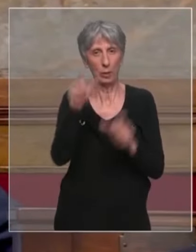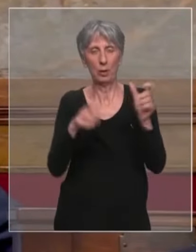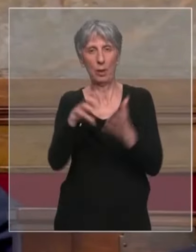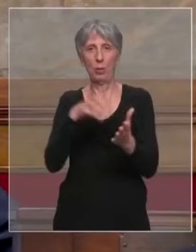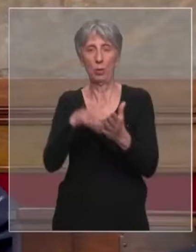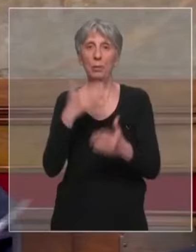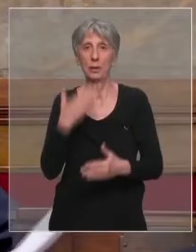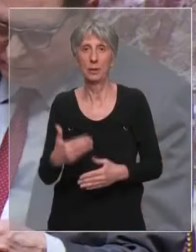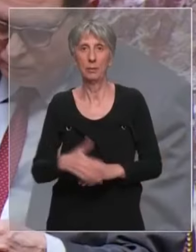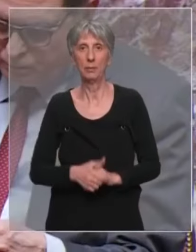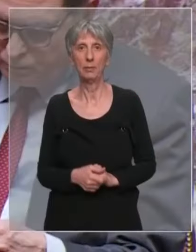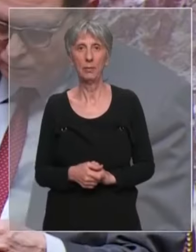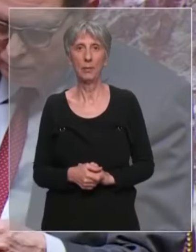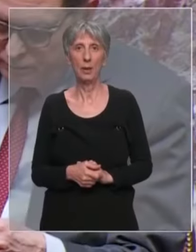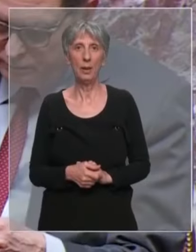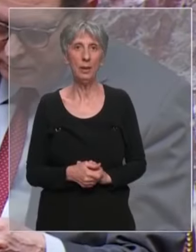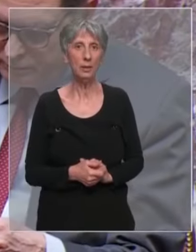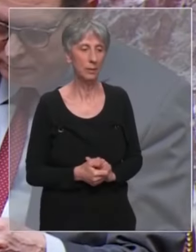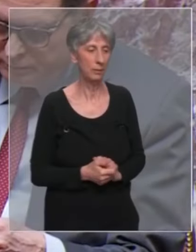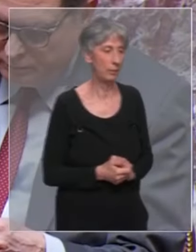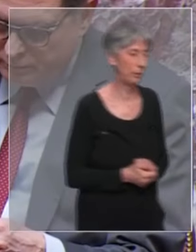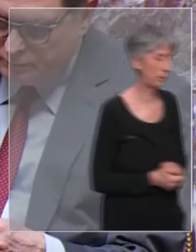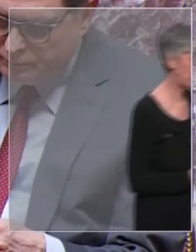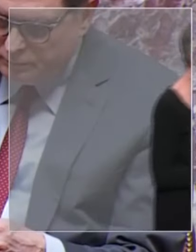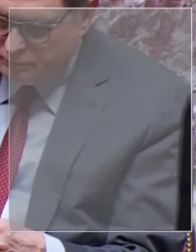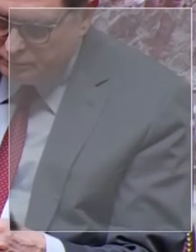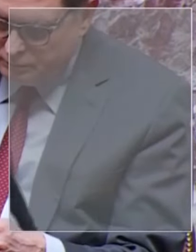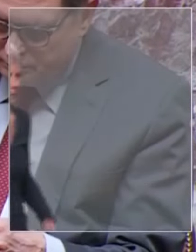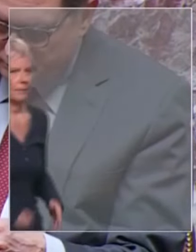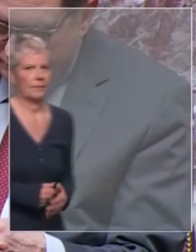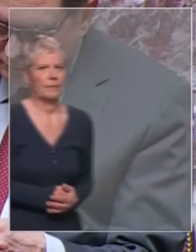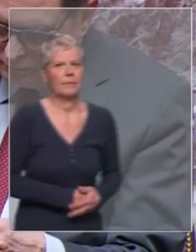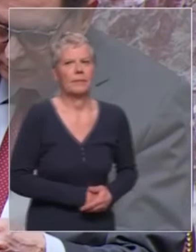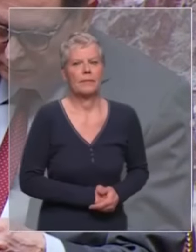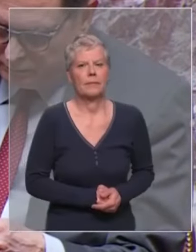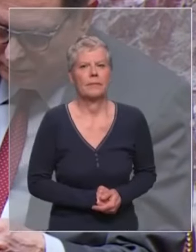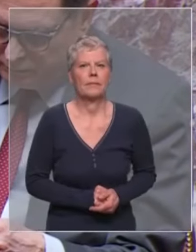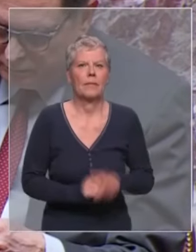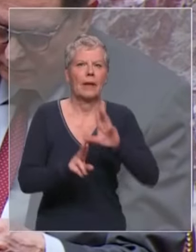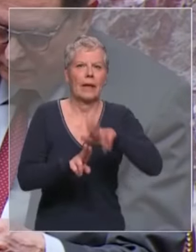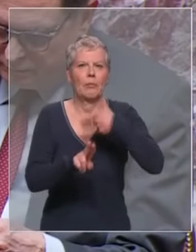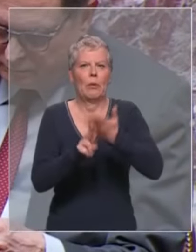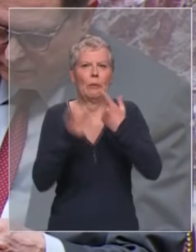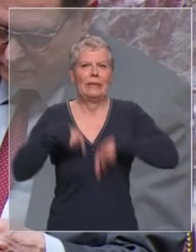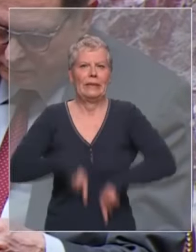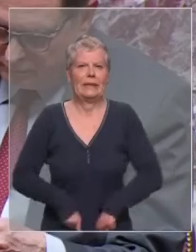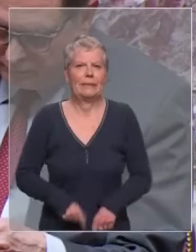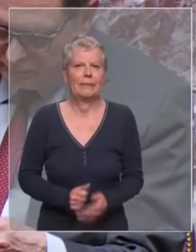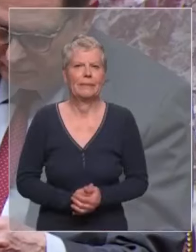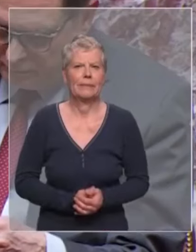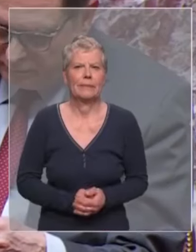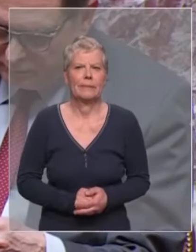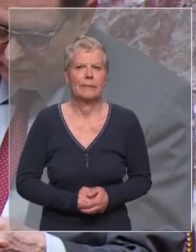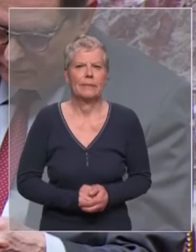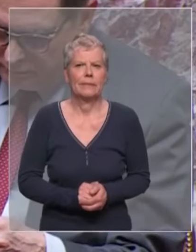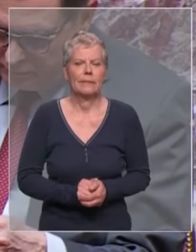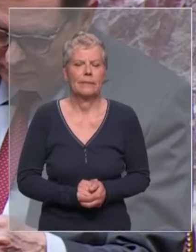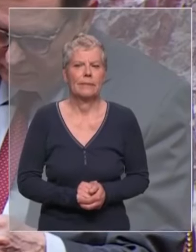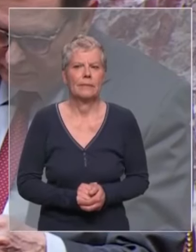Je vous remercie. Je vous remercie. La parole est à Madame Agnès Pannier-Runacher, ministre déléguée auprès du ministre de l'Agriculture et de la